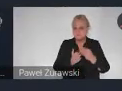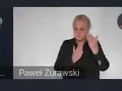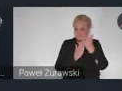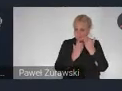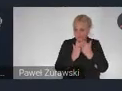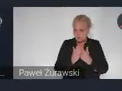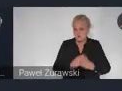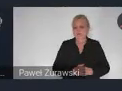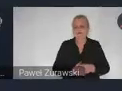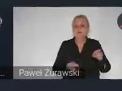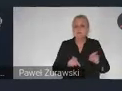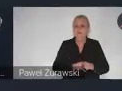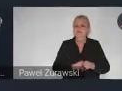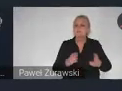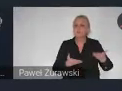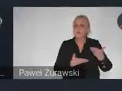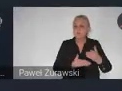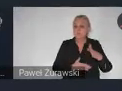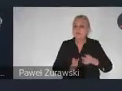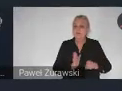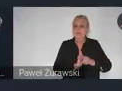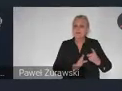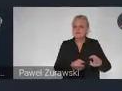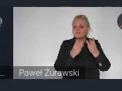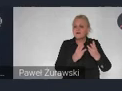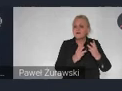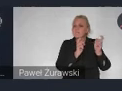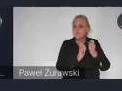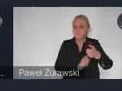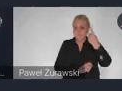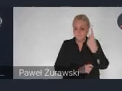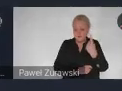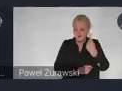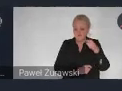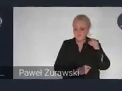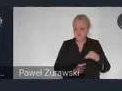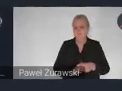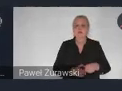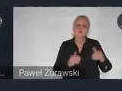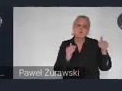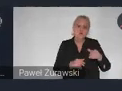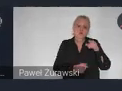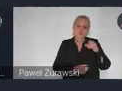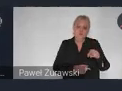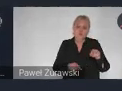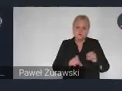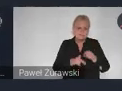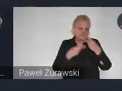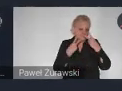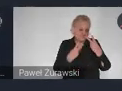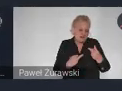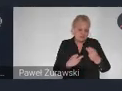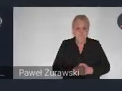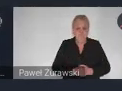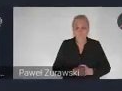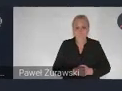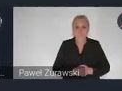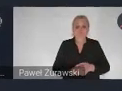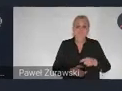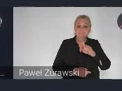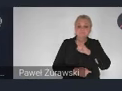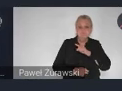i zostały zaproponowane dla priorytetu pierwszego można tutaj zobaczyć na